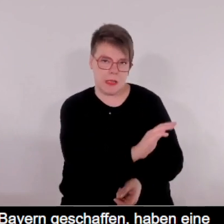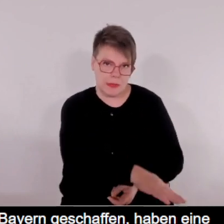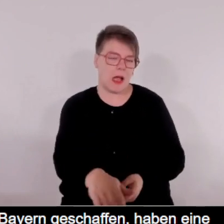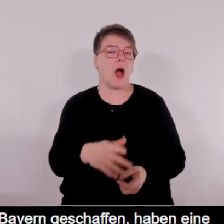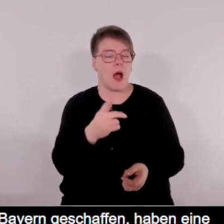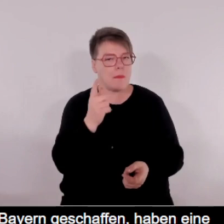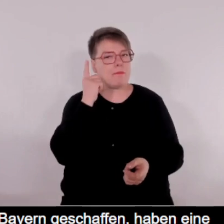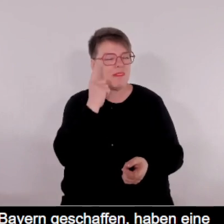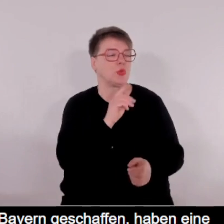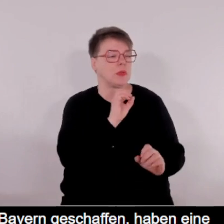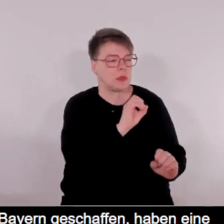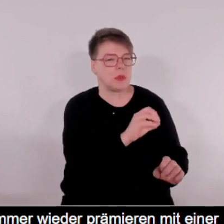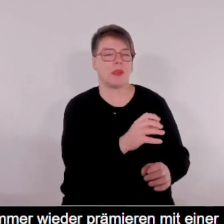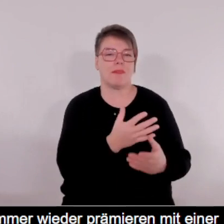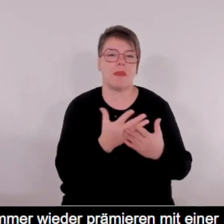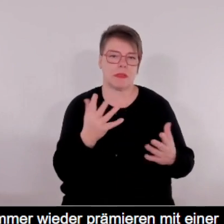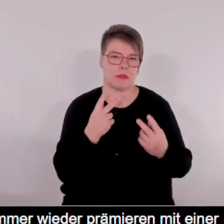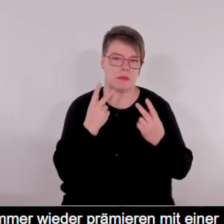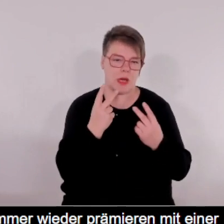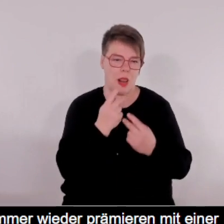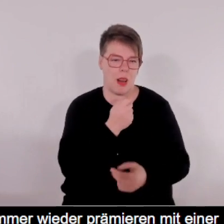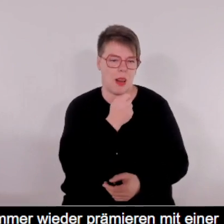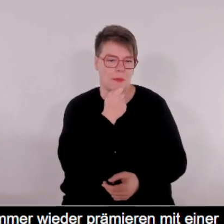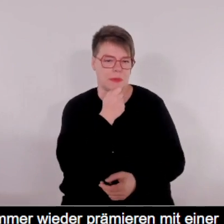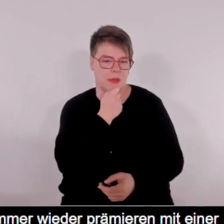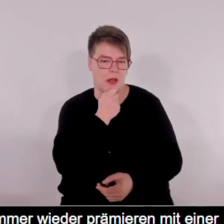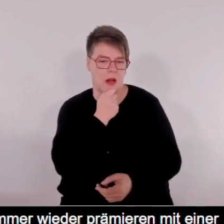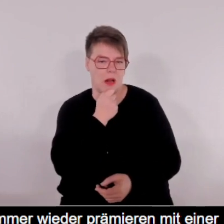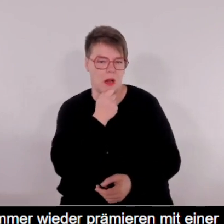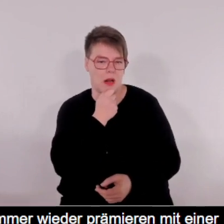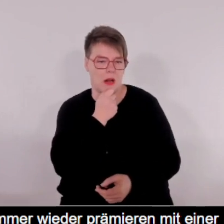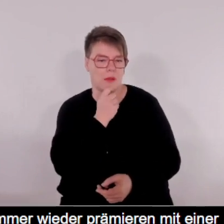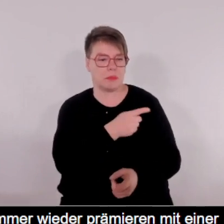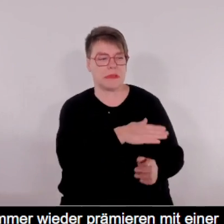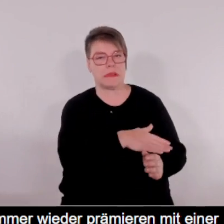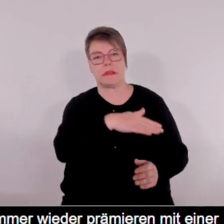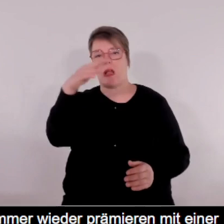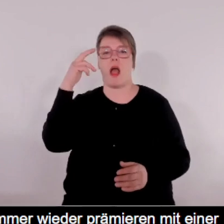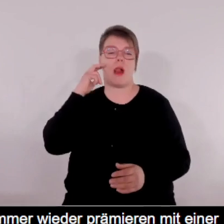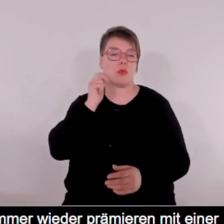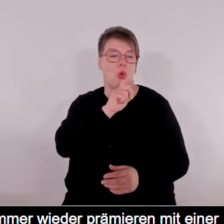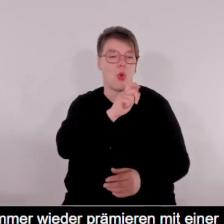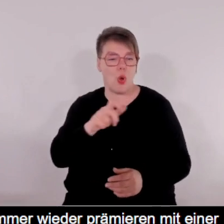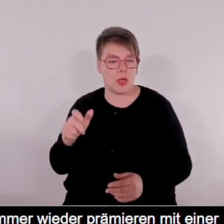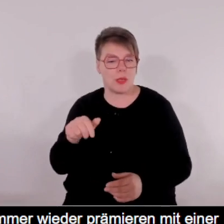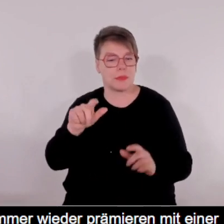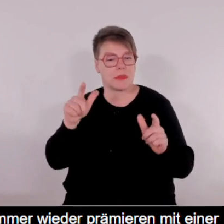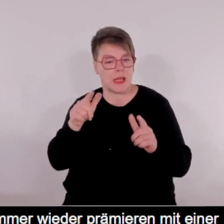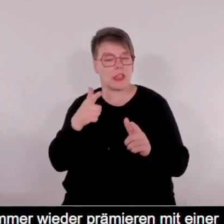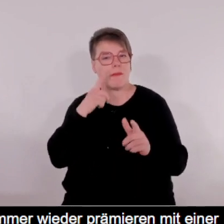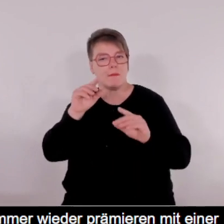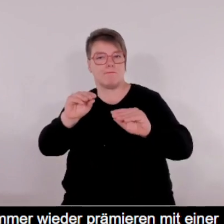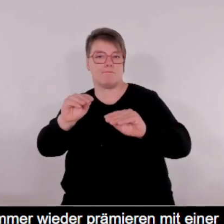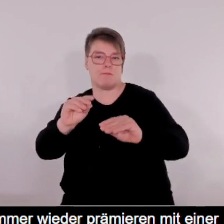vor allem auch die Nachhaltigkeit und schlussendlich auch die Wirtschaftlichkeit. Wir haben im Zukunftsvertrag und im Koalitionsvertrag